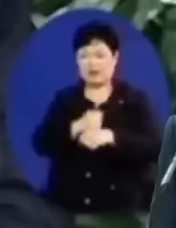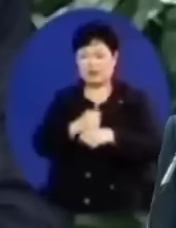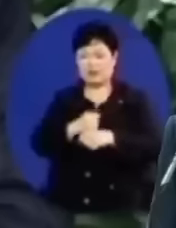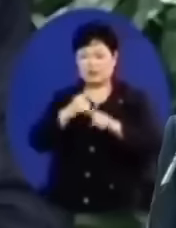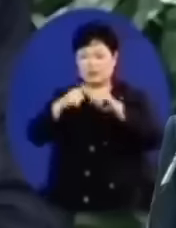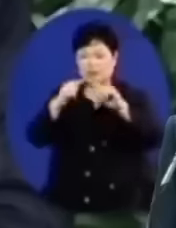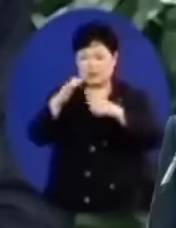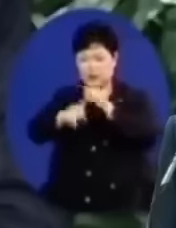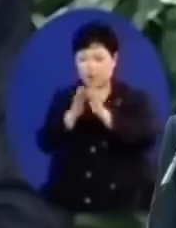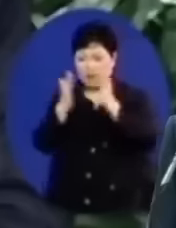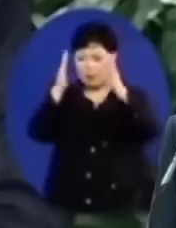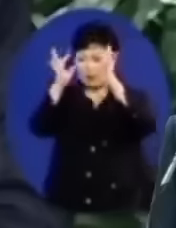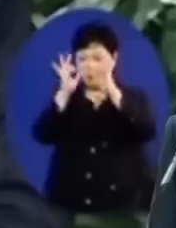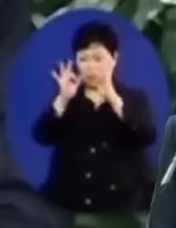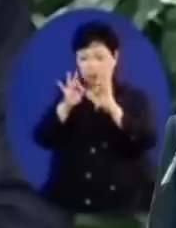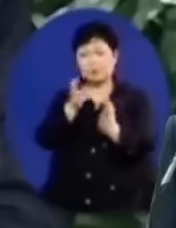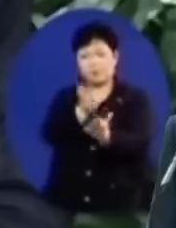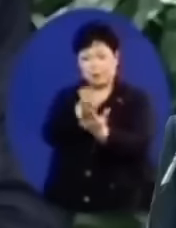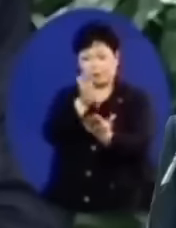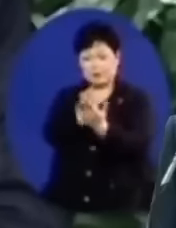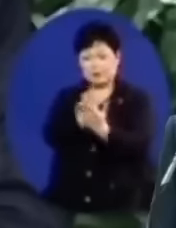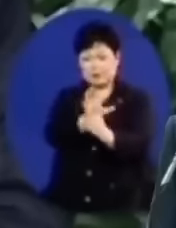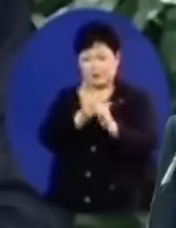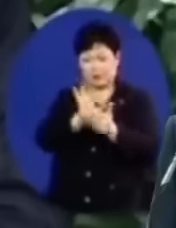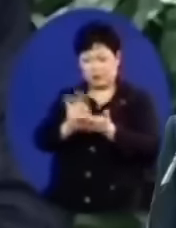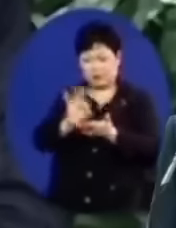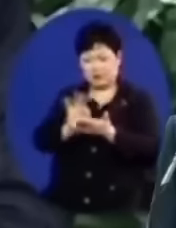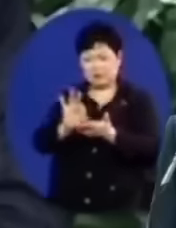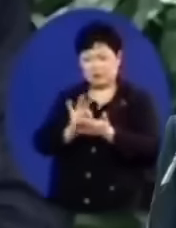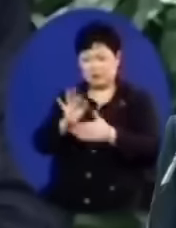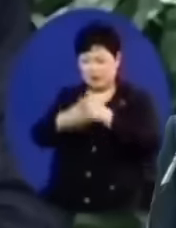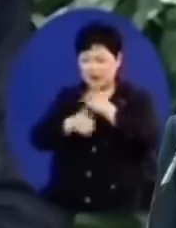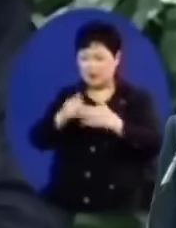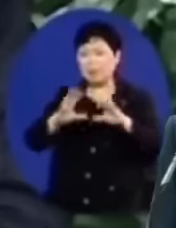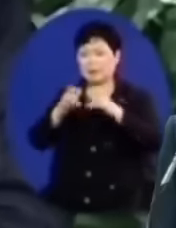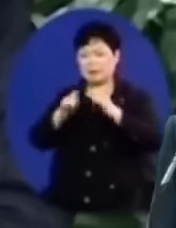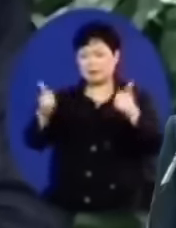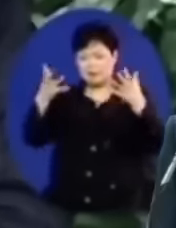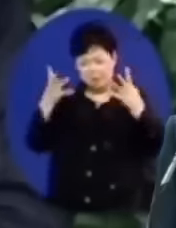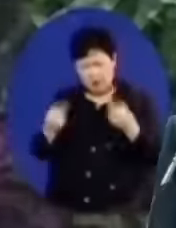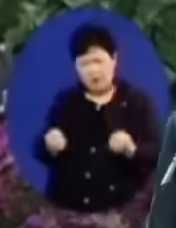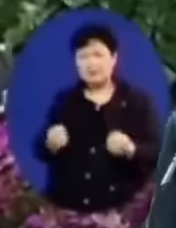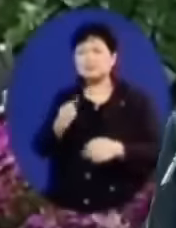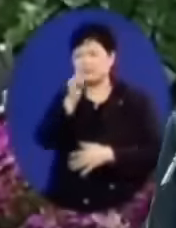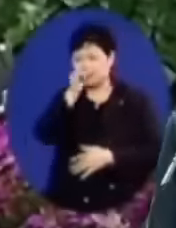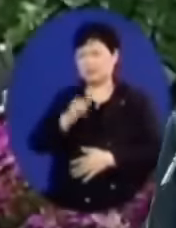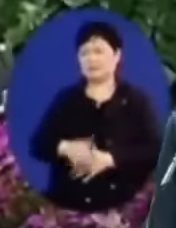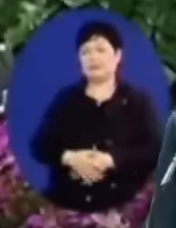바라봄의 법칙을 사용한 하나님의 백성들이 많이 있습니다.